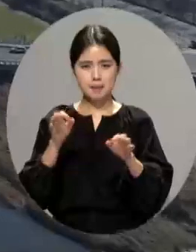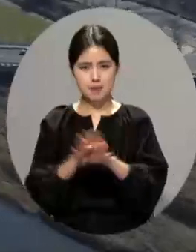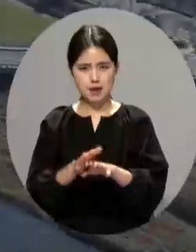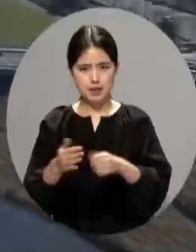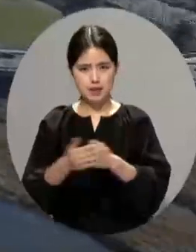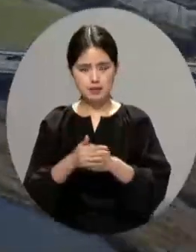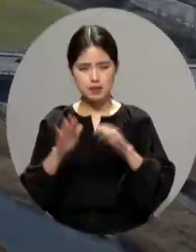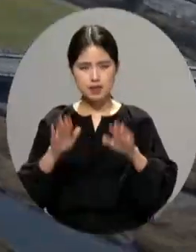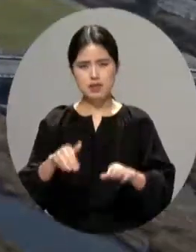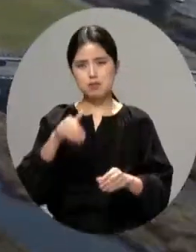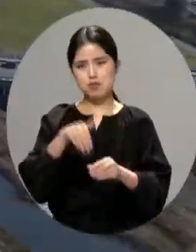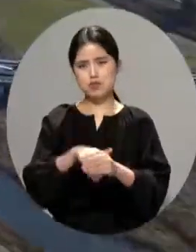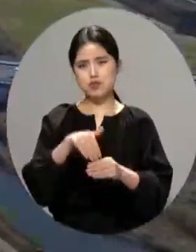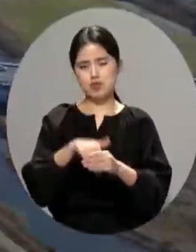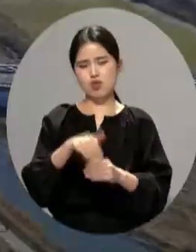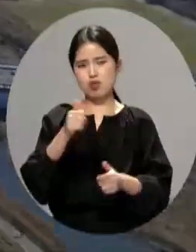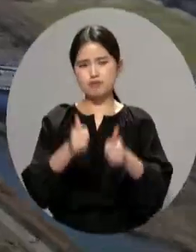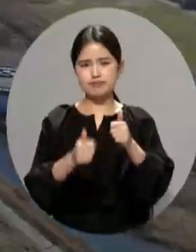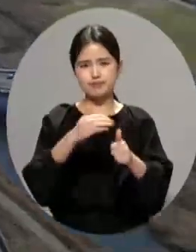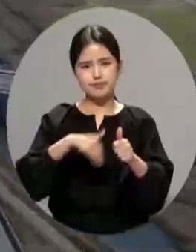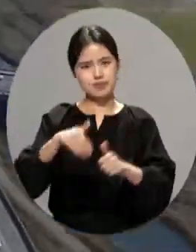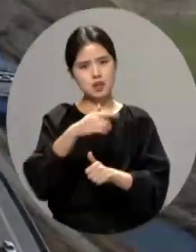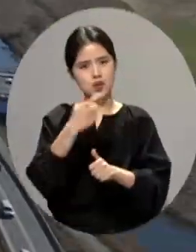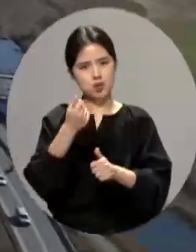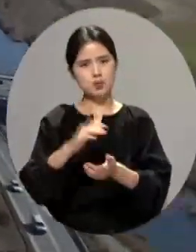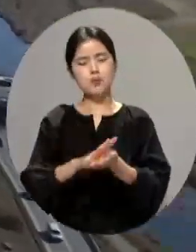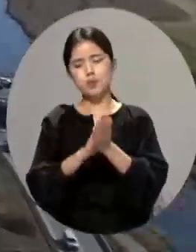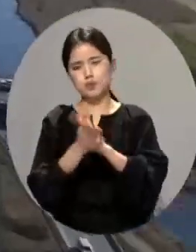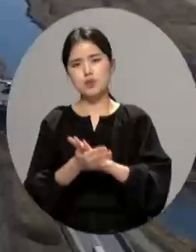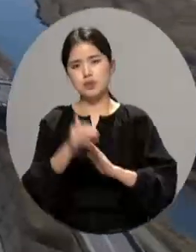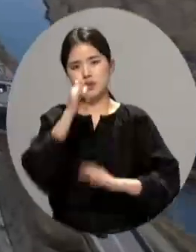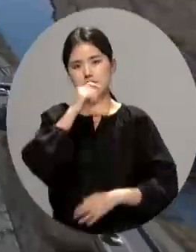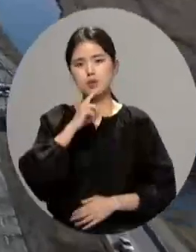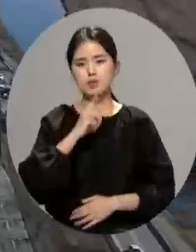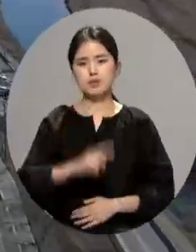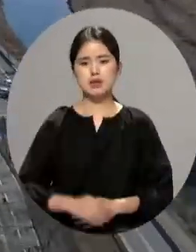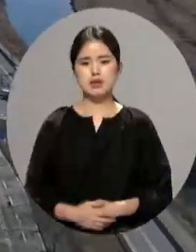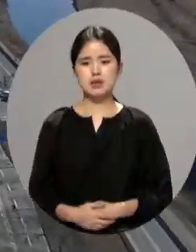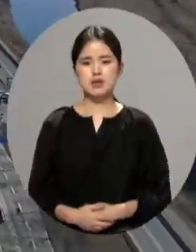선거전은 전혀 다른 양상으로 전개될 전망입니다. MBC 뉴스 정태우입니다.